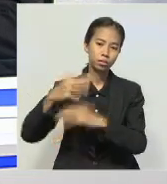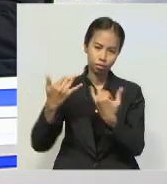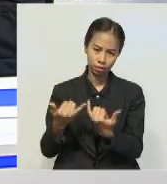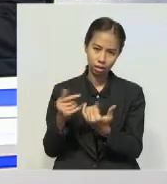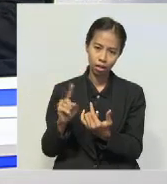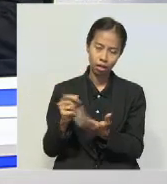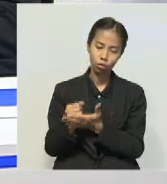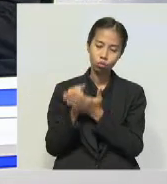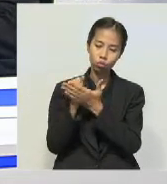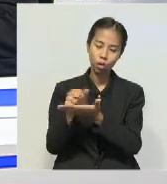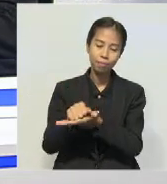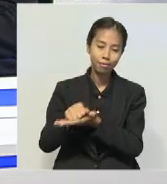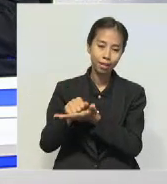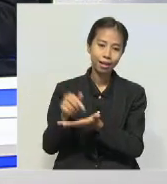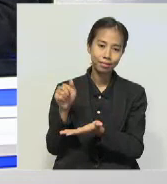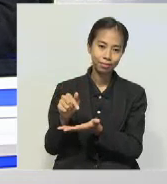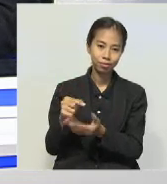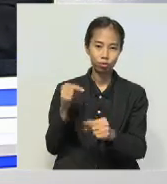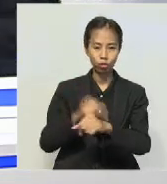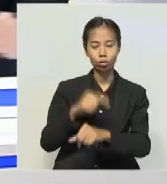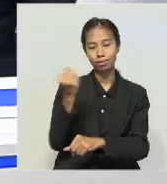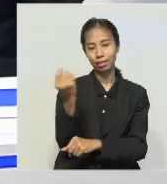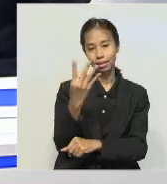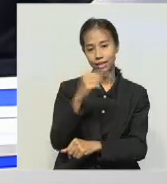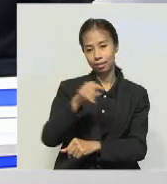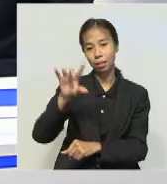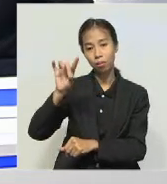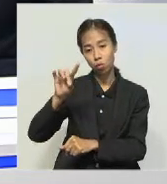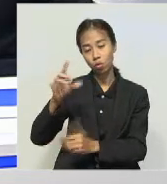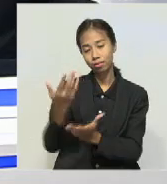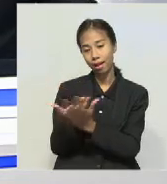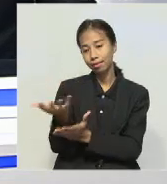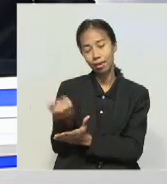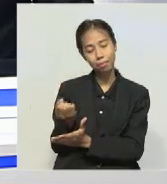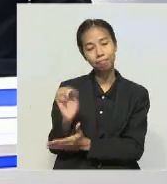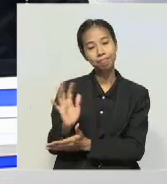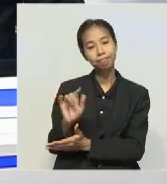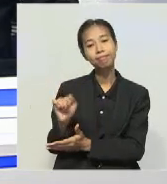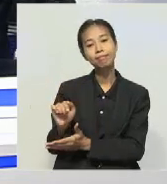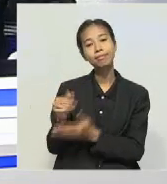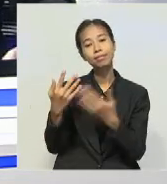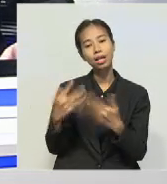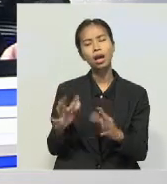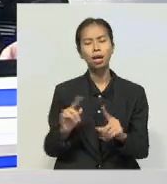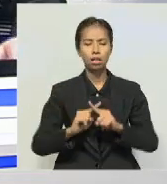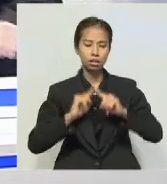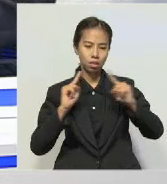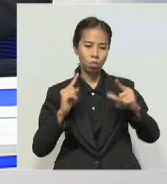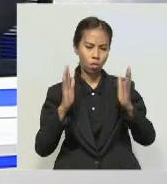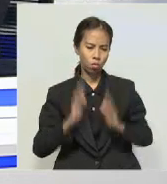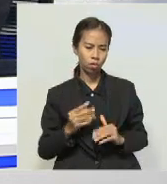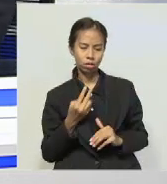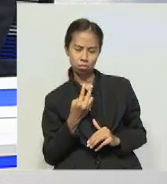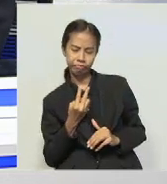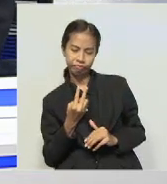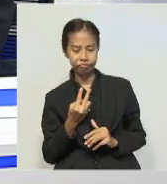ป็นการเอื้ออำนวยความสะดวกนะครับ ก็คือไม่เก็บในช่วงเวลาตีสี่ถึงแปดโมงเช้านั่นเองนะคะพอมีกระแสแบบนี้มาแต่ว่าหลายคนเนี่ยก็เ